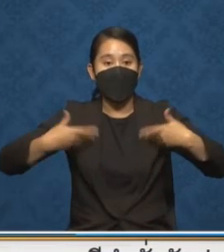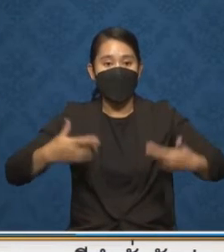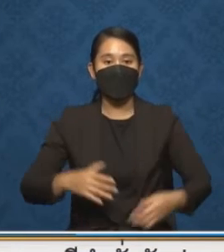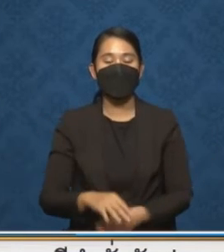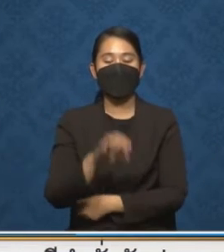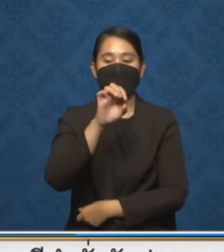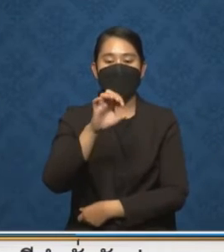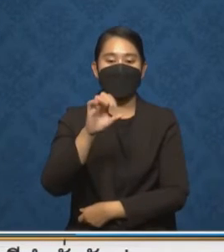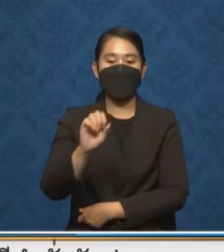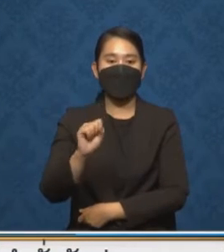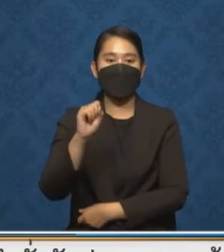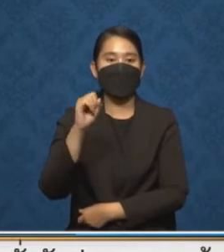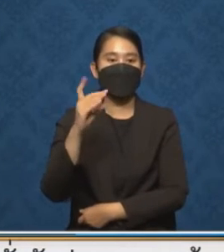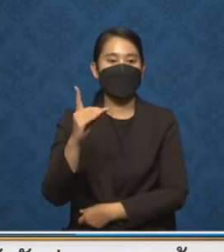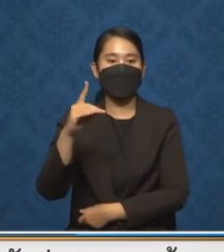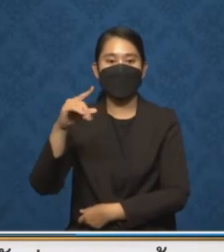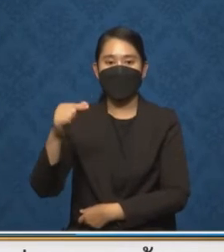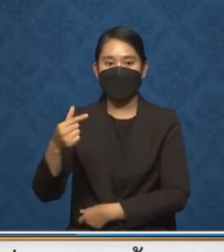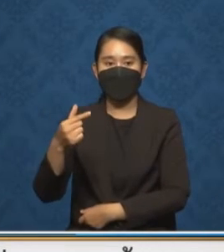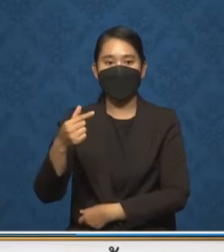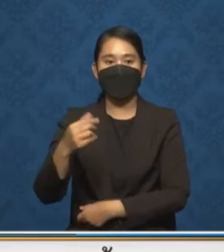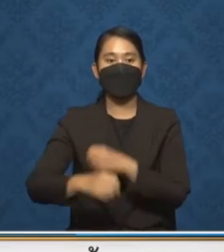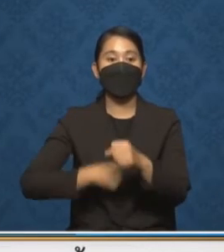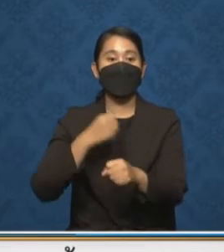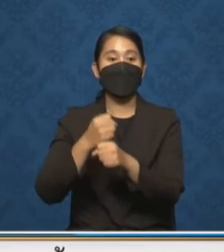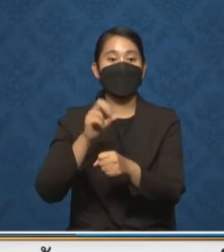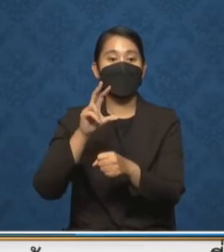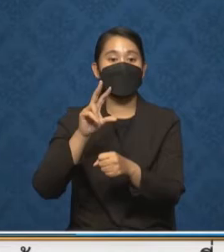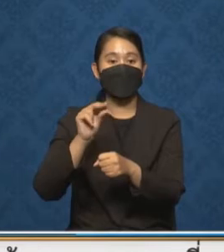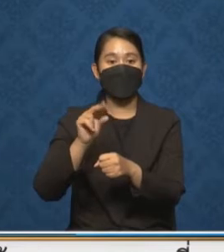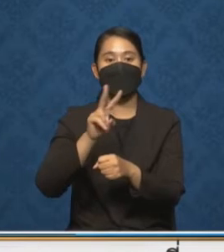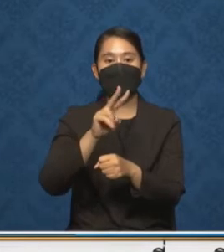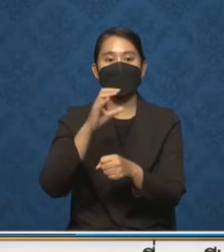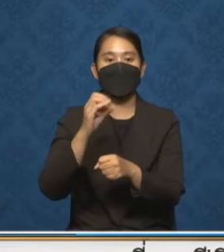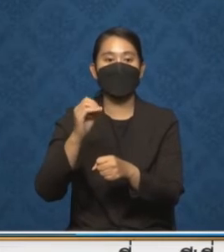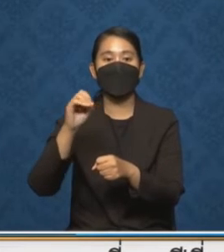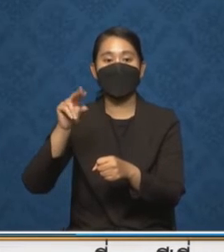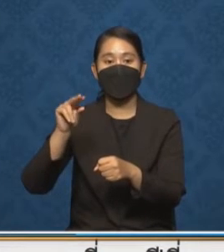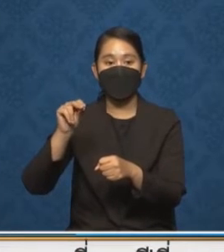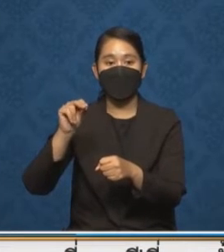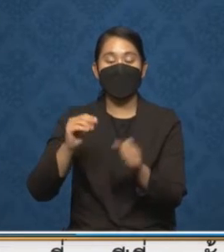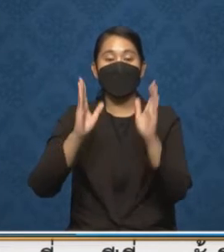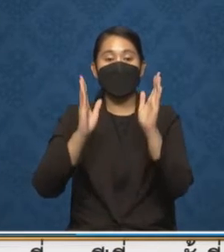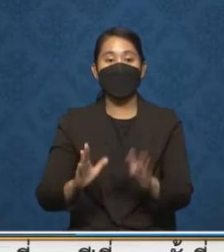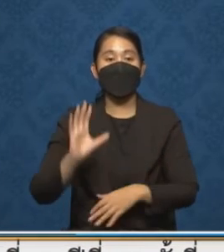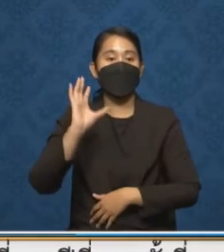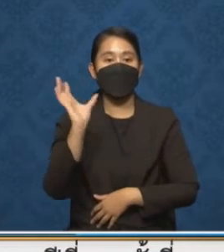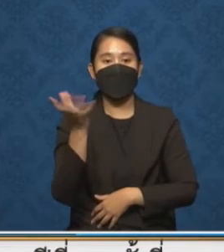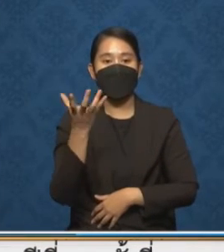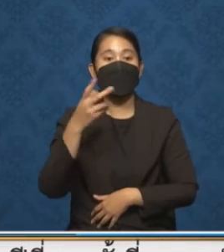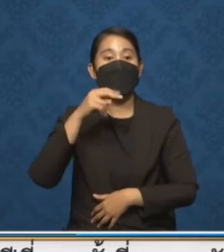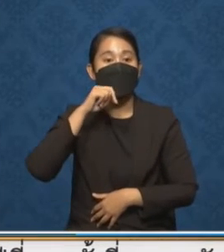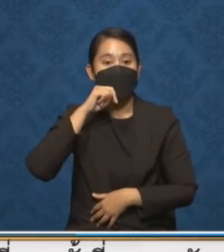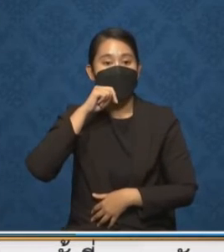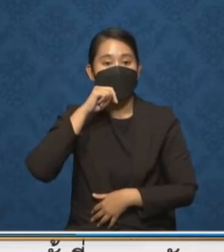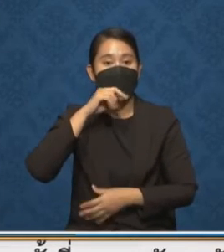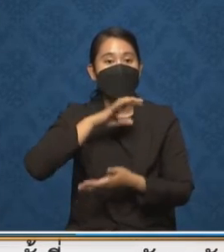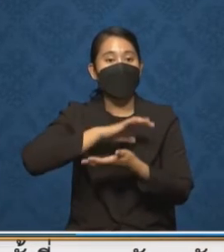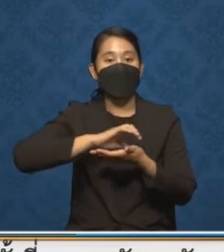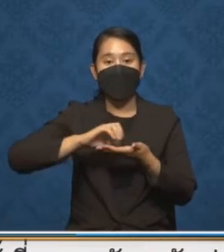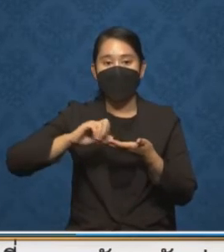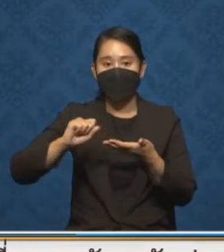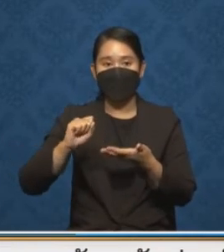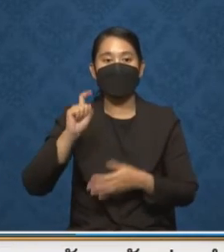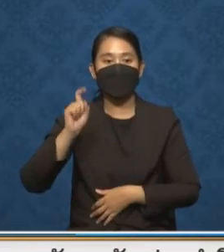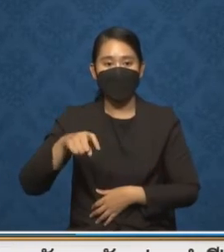DG ว่า ภายในปี 30-2030นี่ย คนทวโลกจะตองมน้ำสาดใช้นะครั